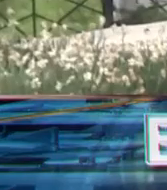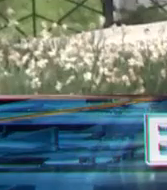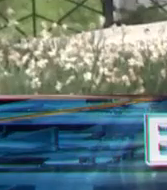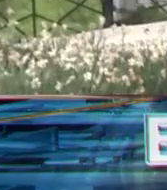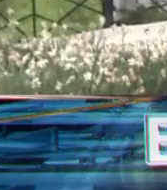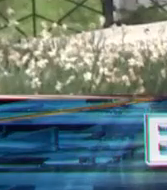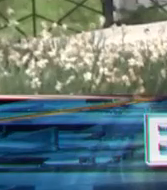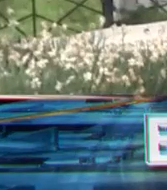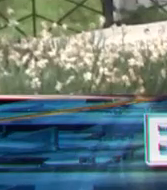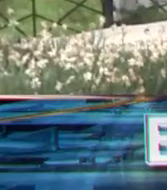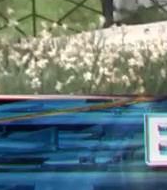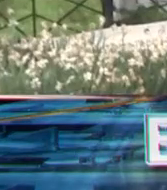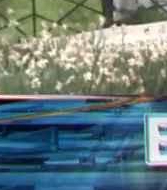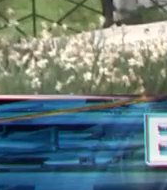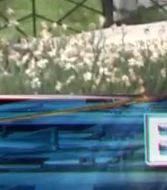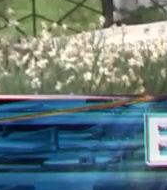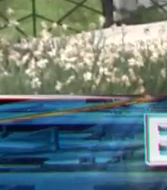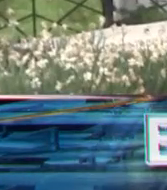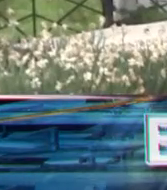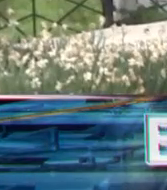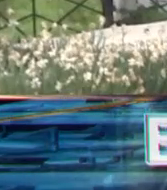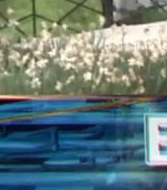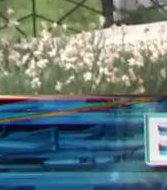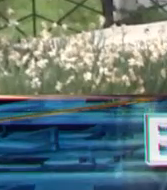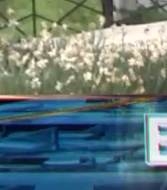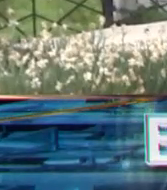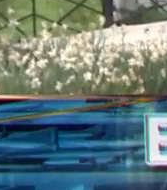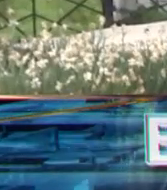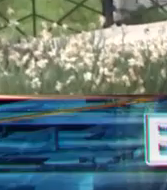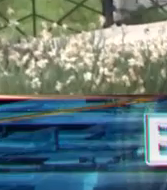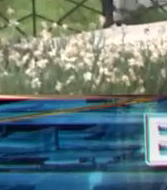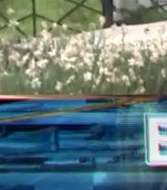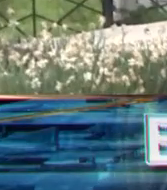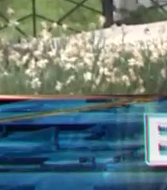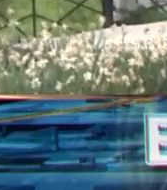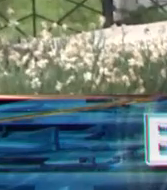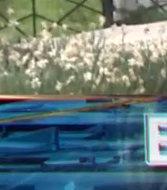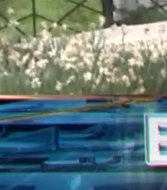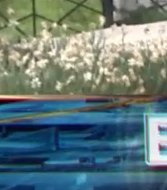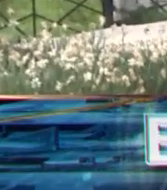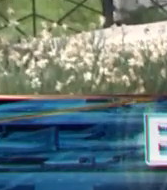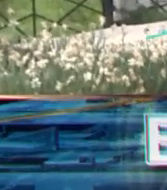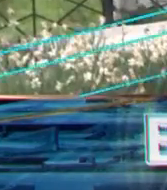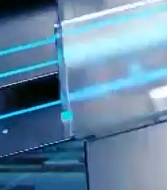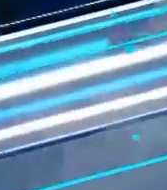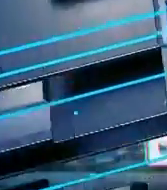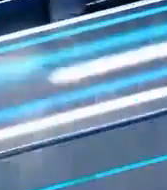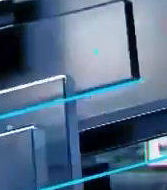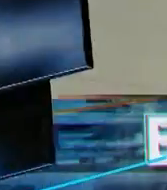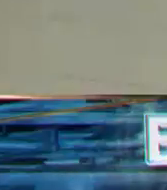Облыстық әкімнің қолдауымен облыстық бюджеттен 119 ескерткішімізге 150 миллион теңге бөлінген болатын.